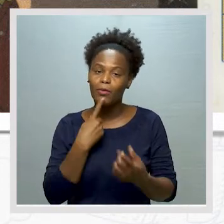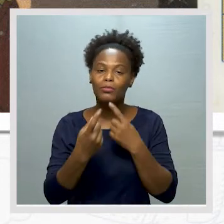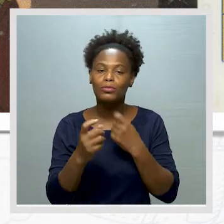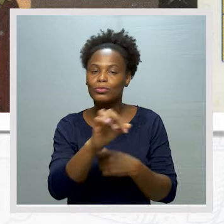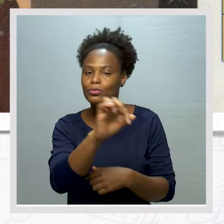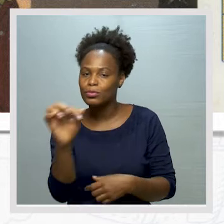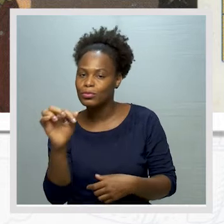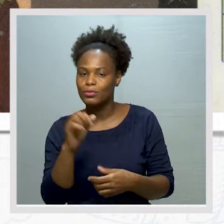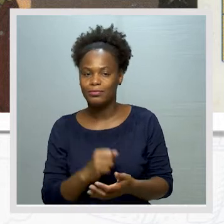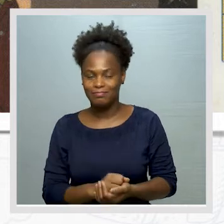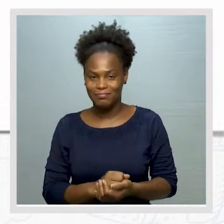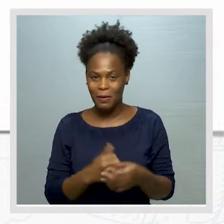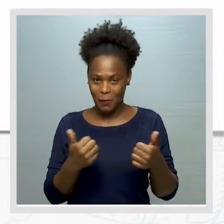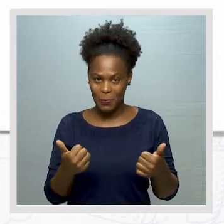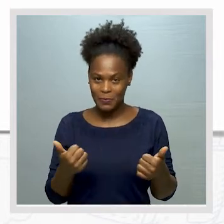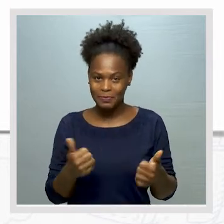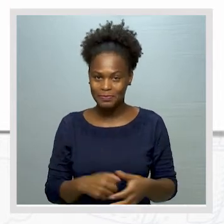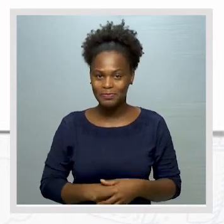questions. C'est bon?